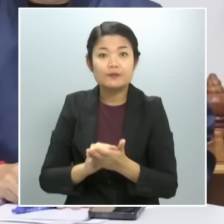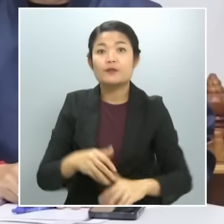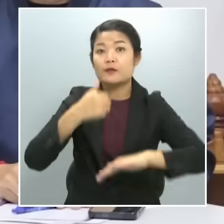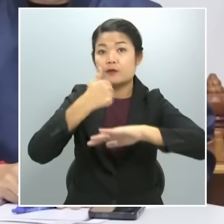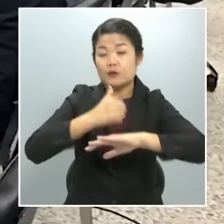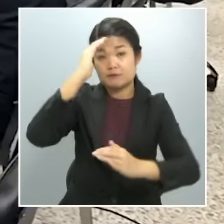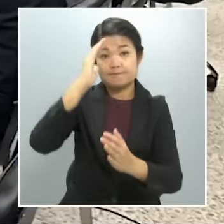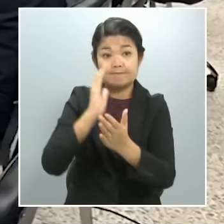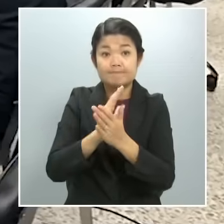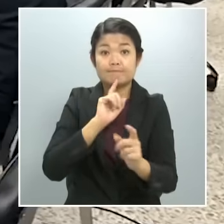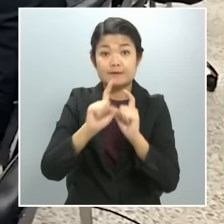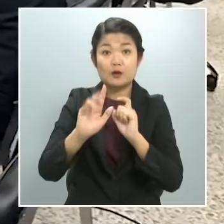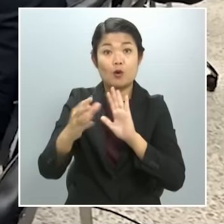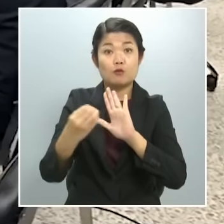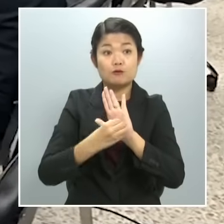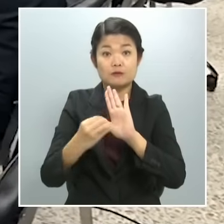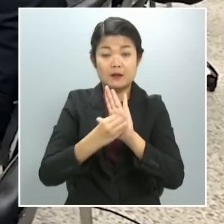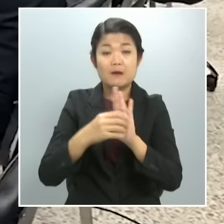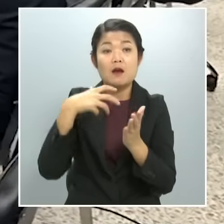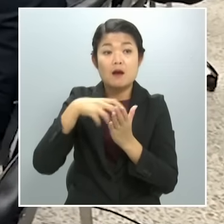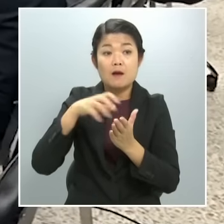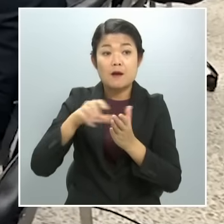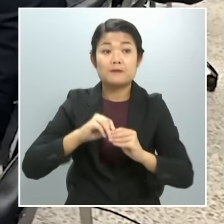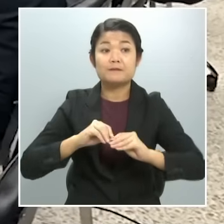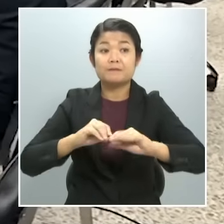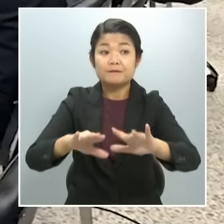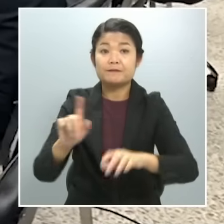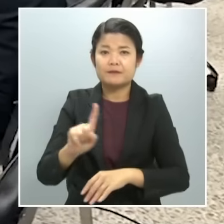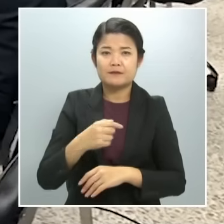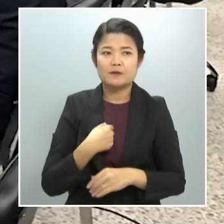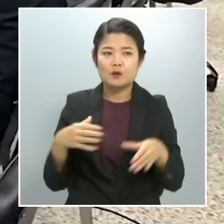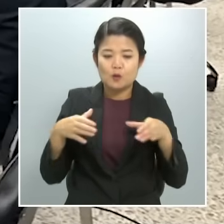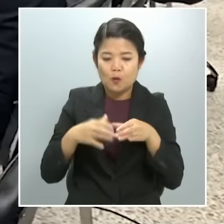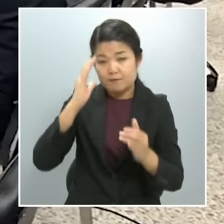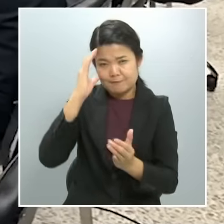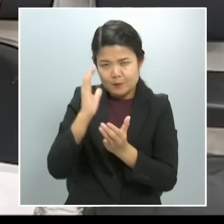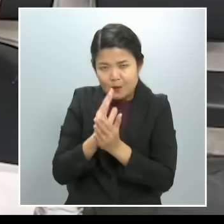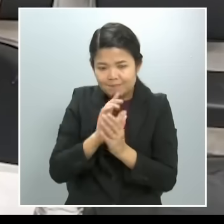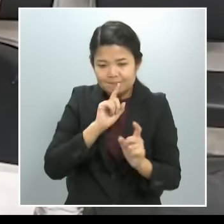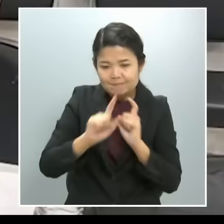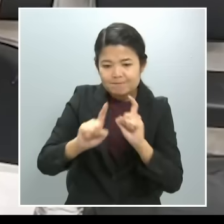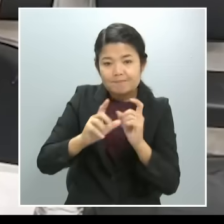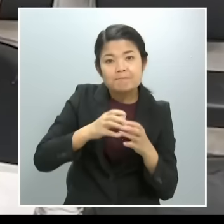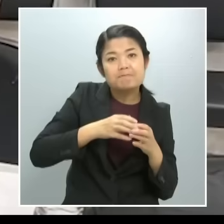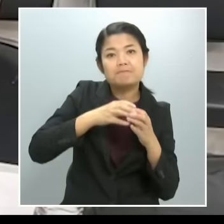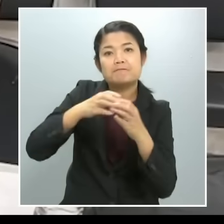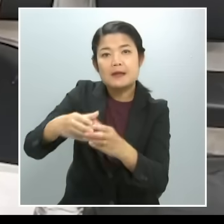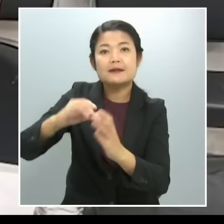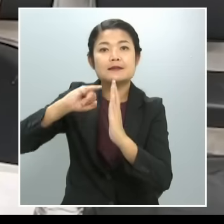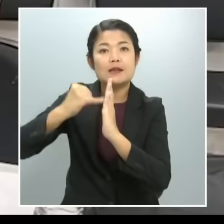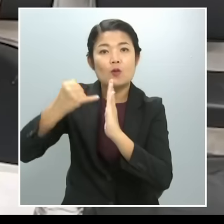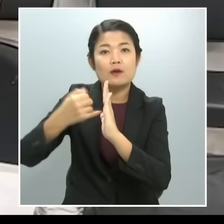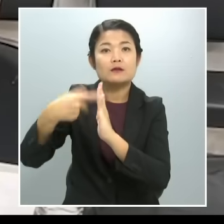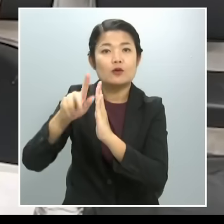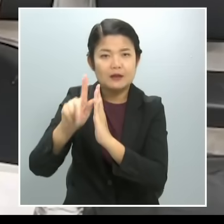สืบสวนสอบสวนกองบัญชาการตำรวจนครบางท่านก็เปิดเผยแล้วฮะบอกว่าได้ส่งทีมสืบสวนเนี่ยนะฮะลงพื้นที่อำเภอแวงน้อยครับจังหวัดขอนแก่นเพื่อร่วม